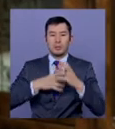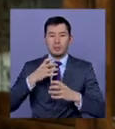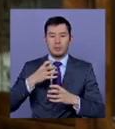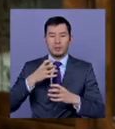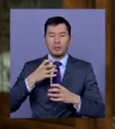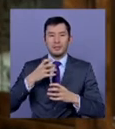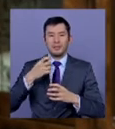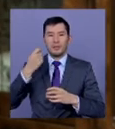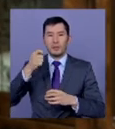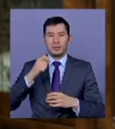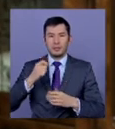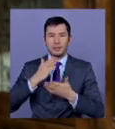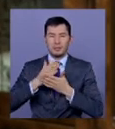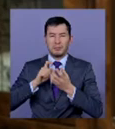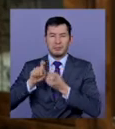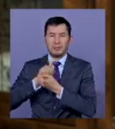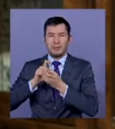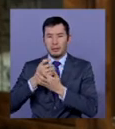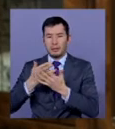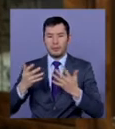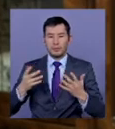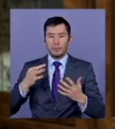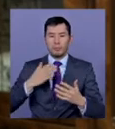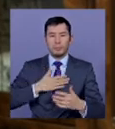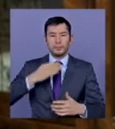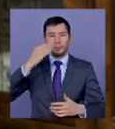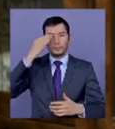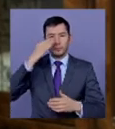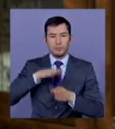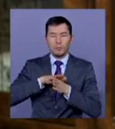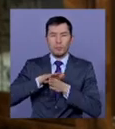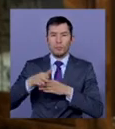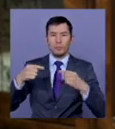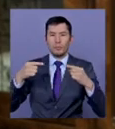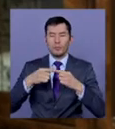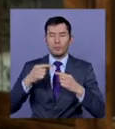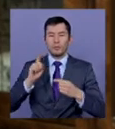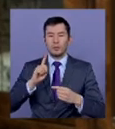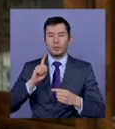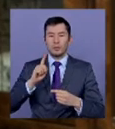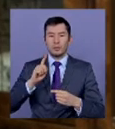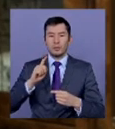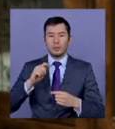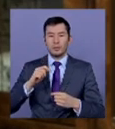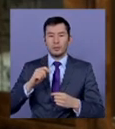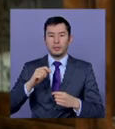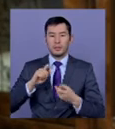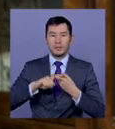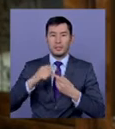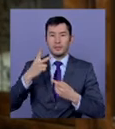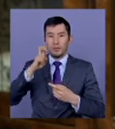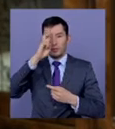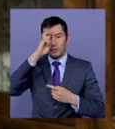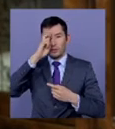қазір үдеп кетті. Десе де менің ойымша толыққанды бір соғысқа жетпейтін түрі бар. Себебі мынау екі елдің